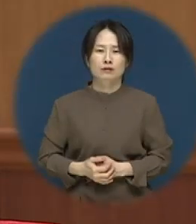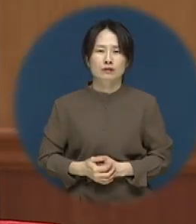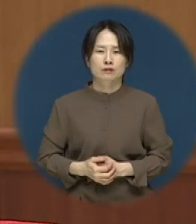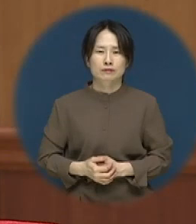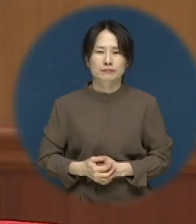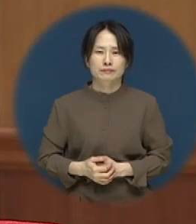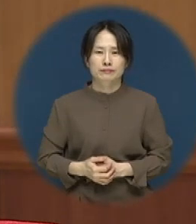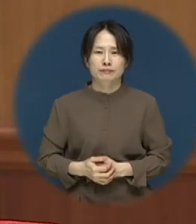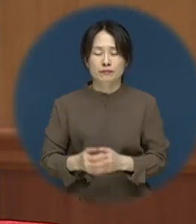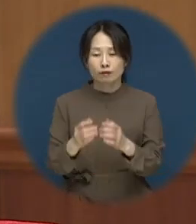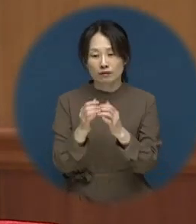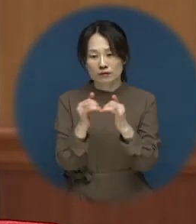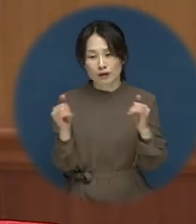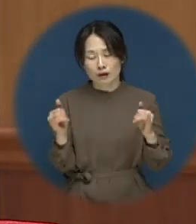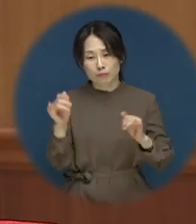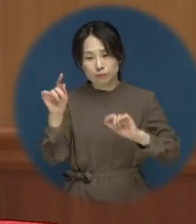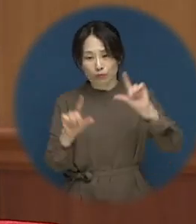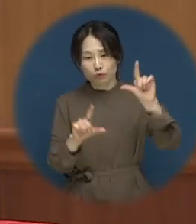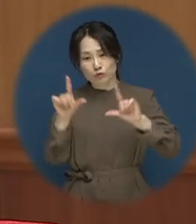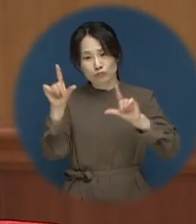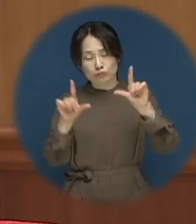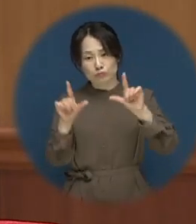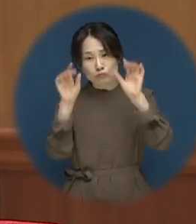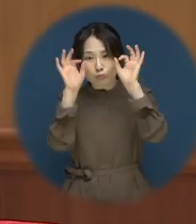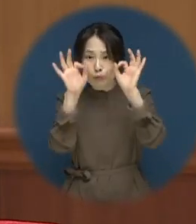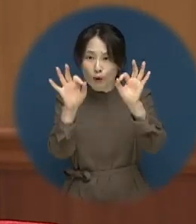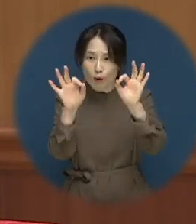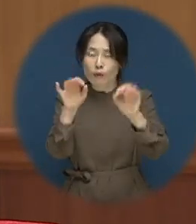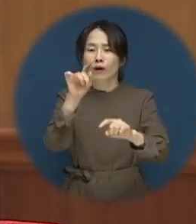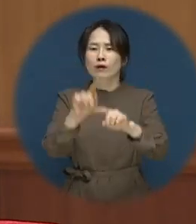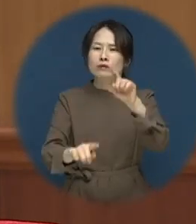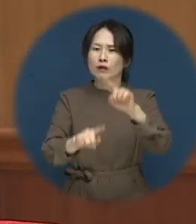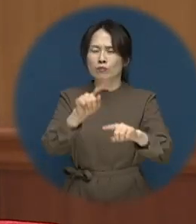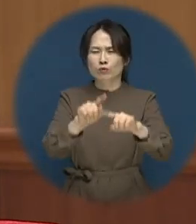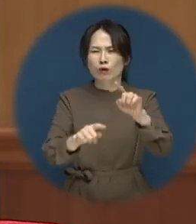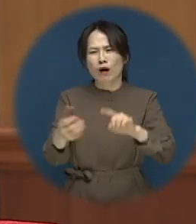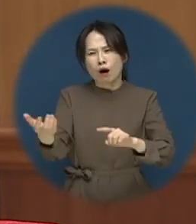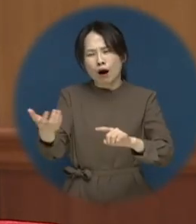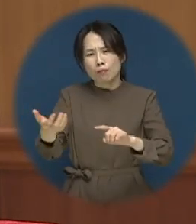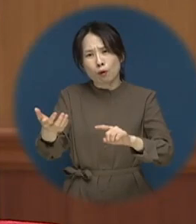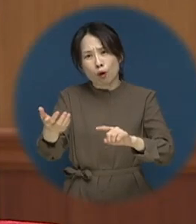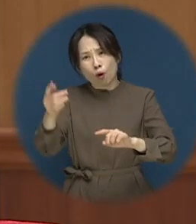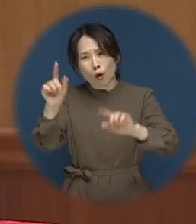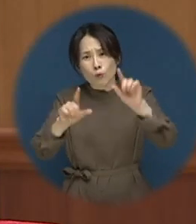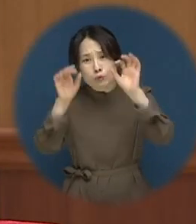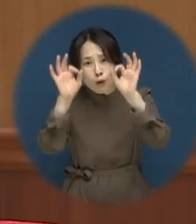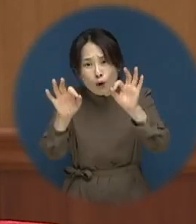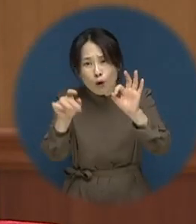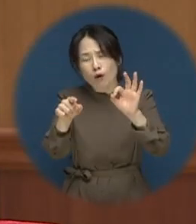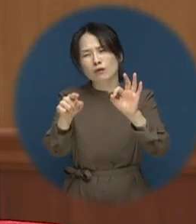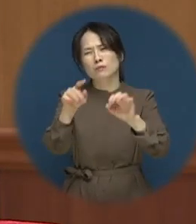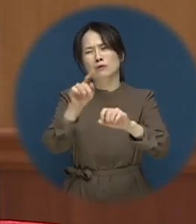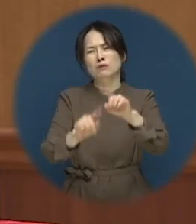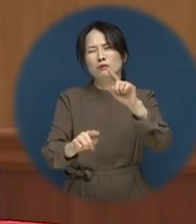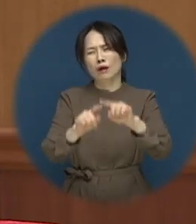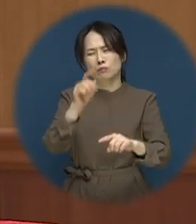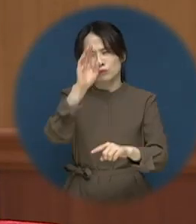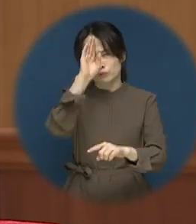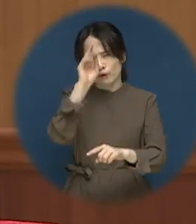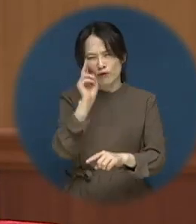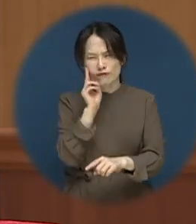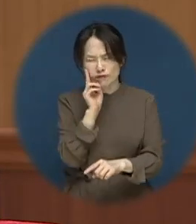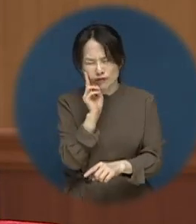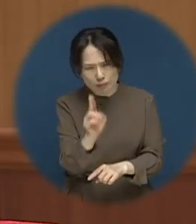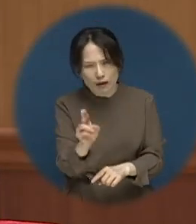눈에 아프다는 것을 알 정도면 나무는 이미 중병에 걸렸다는 얘기예요. 그렇군요. 깊은 병에 걸렸다.